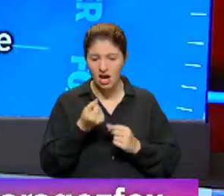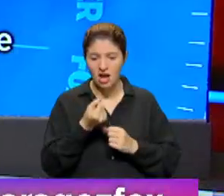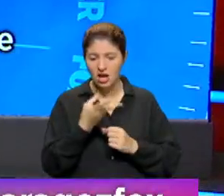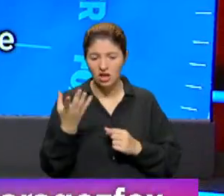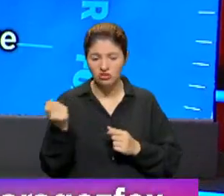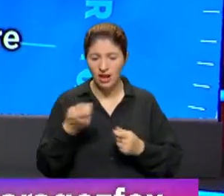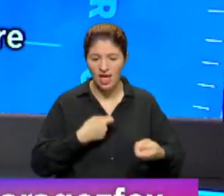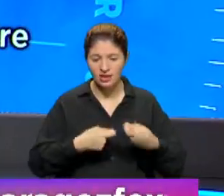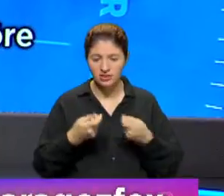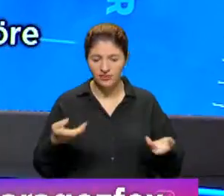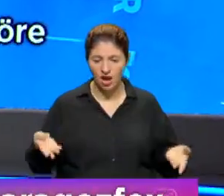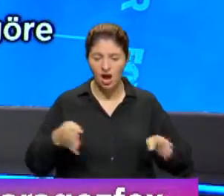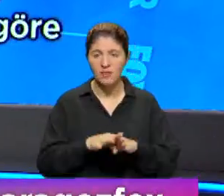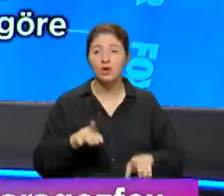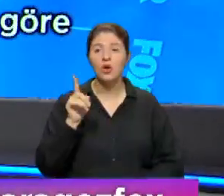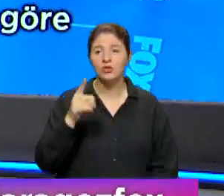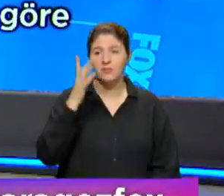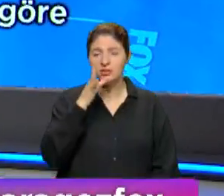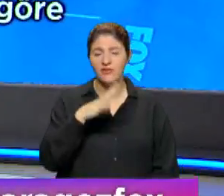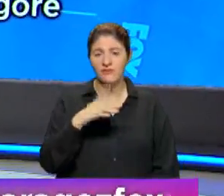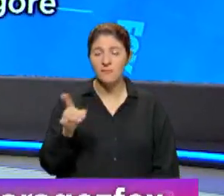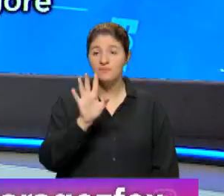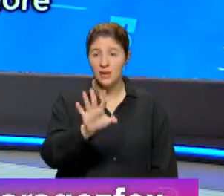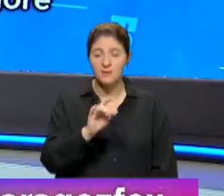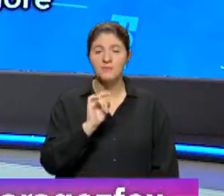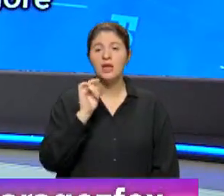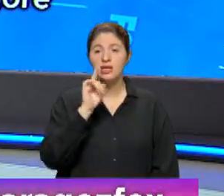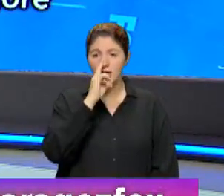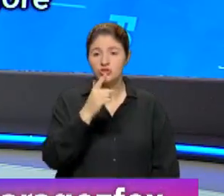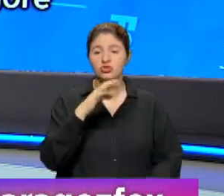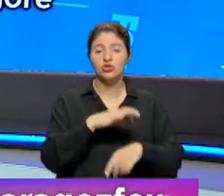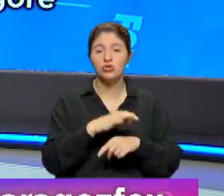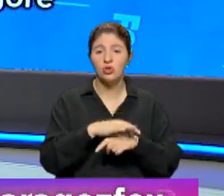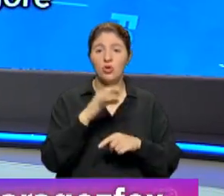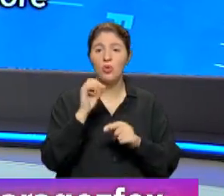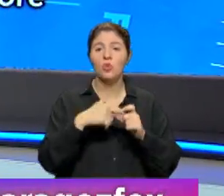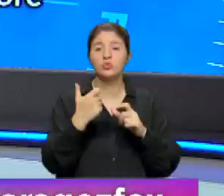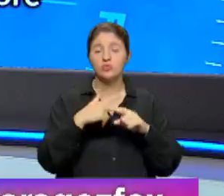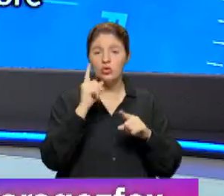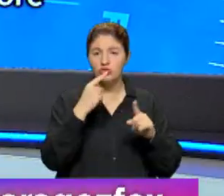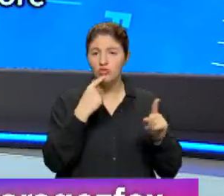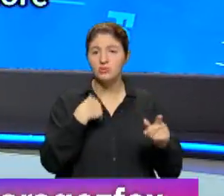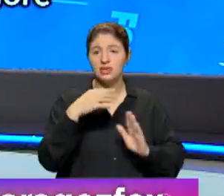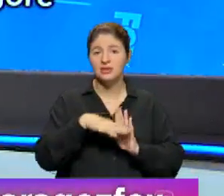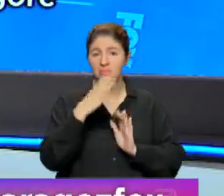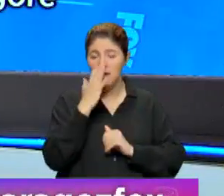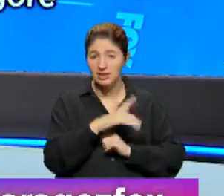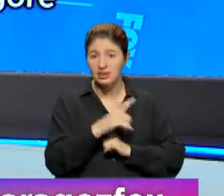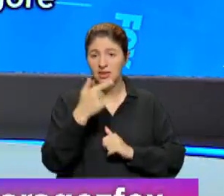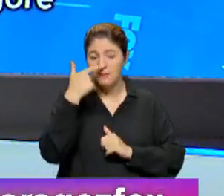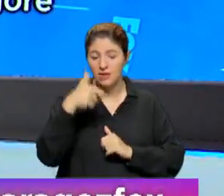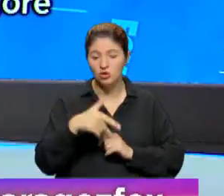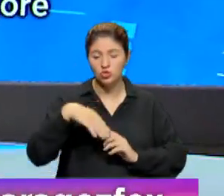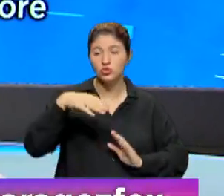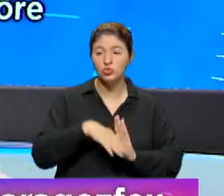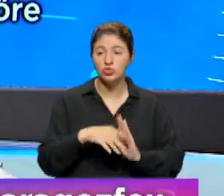esnaf kepenk indirdi onun bilgisi var yalnız Eee Doktor Oğuz Demir Oğuz Hoca da diyor ki biz indirim Beklerken petroldeki